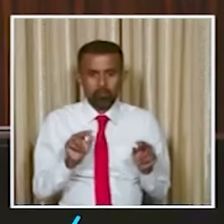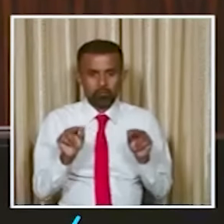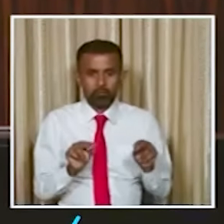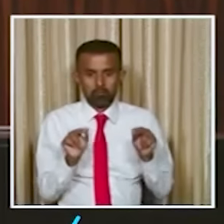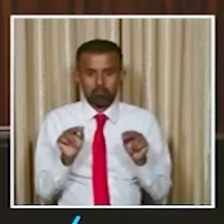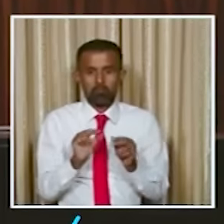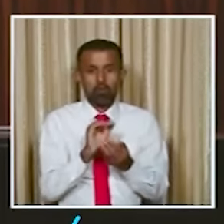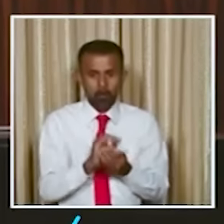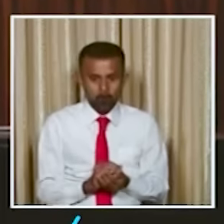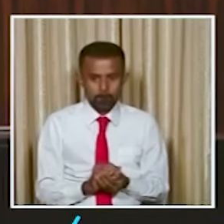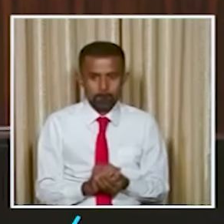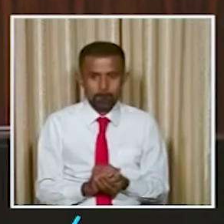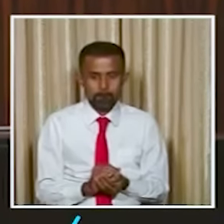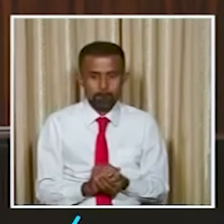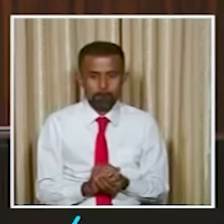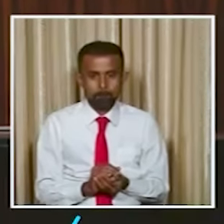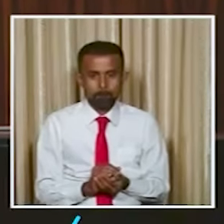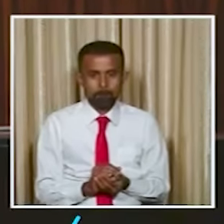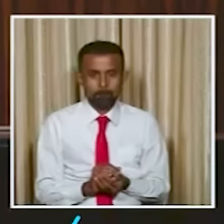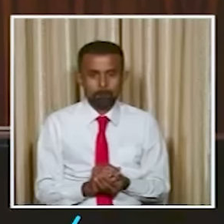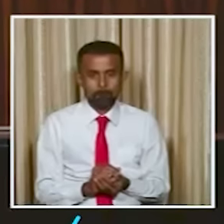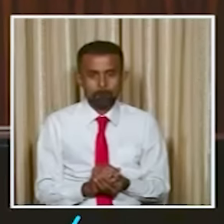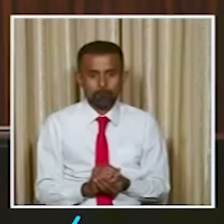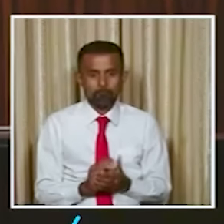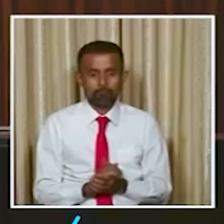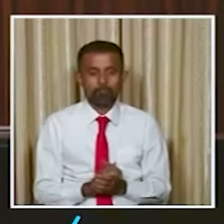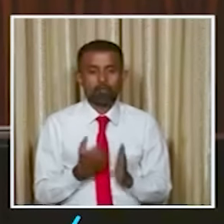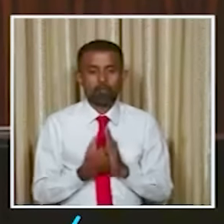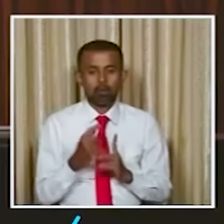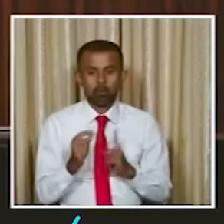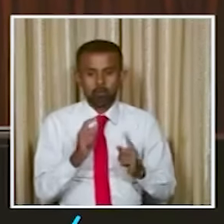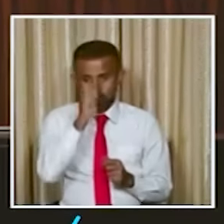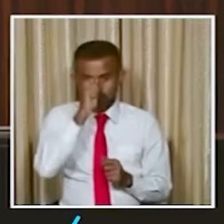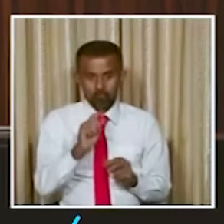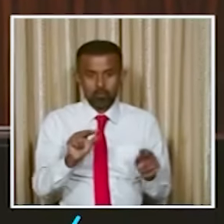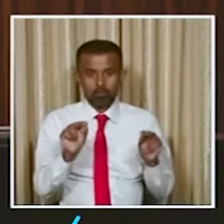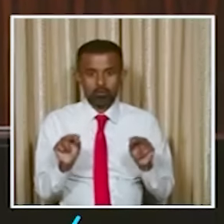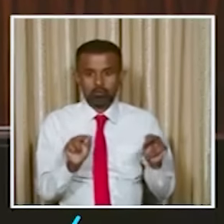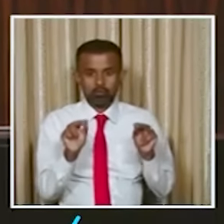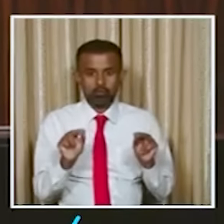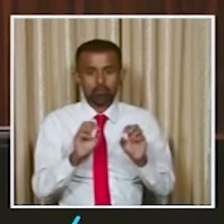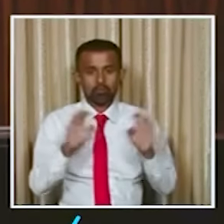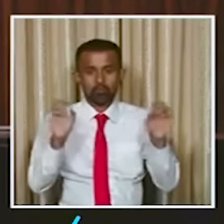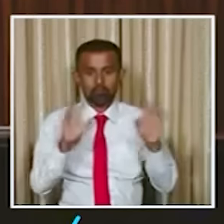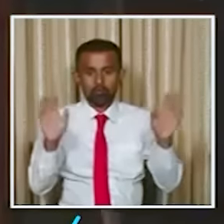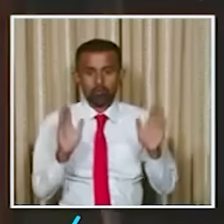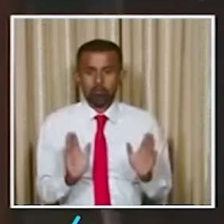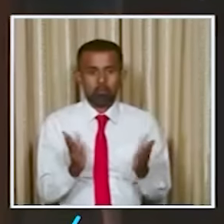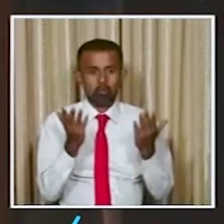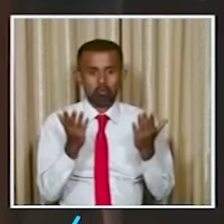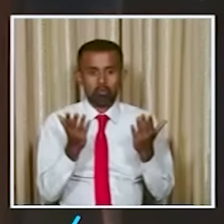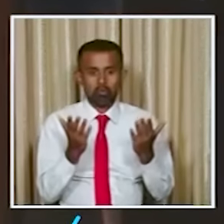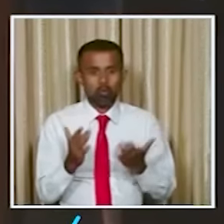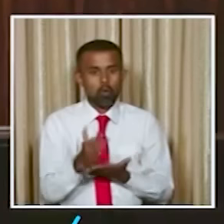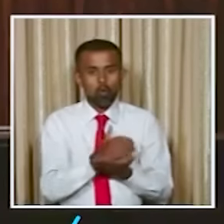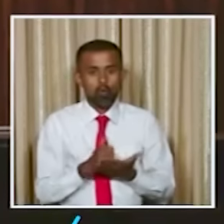තියෙනවා. ඒක කරුණා කරලා මේ ගරු මන්ත්‍රීතුමා, දැන් මේ හඬපට ප්‍රකාශ කරන්න පටන් ගත්තොත් මේ හැමෝම